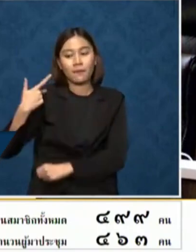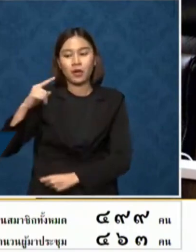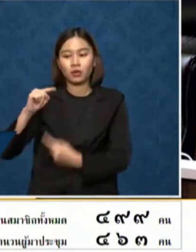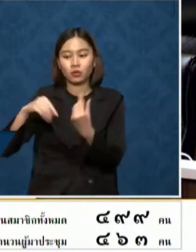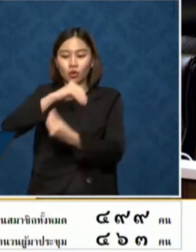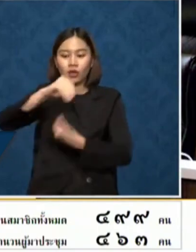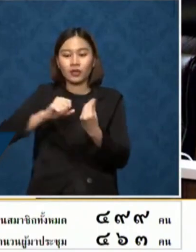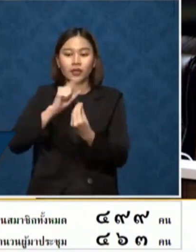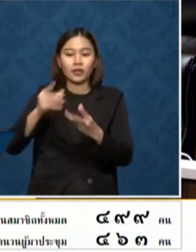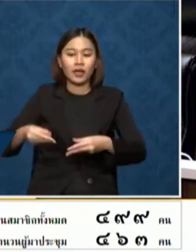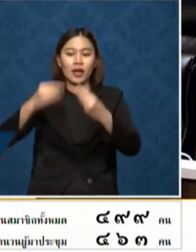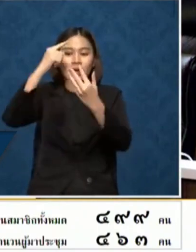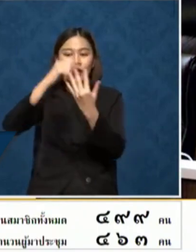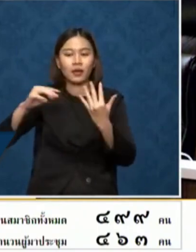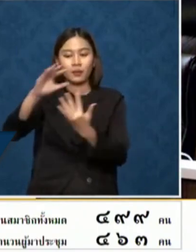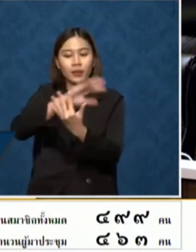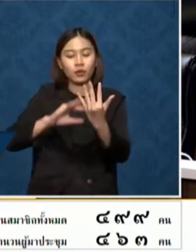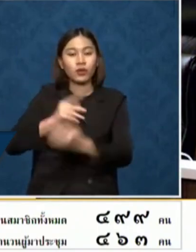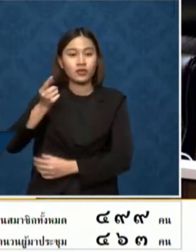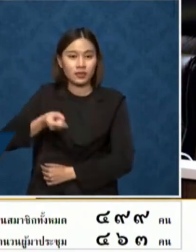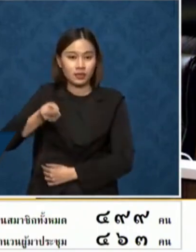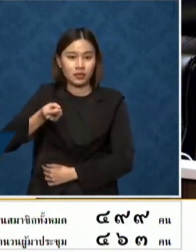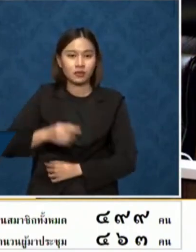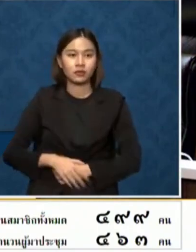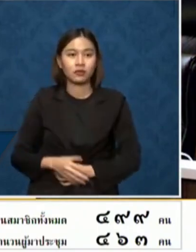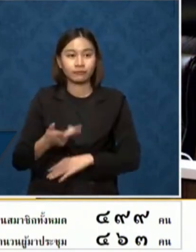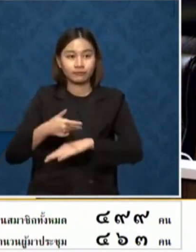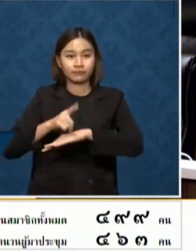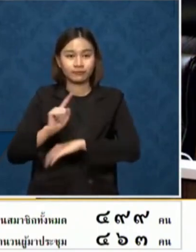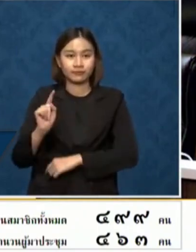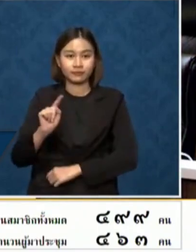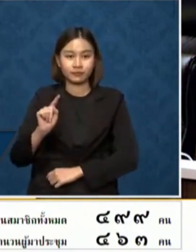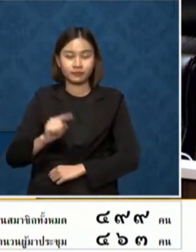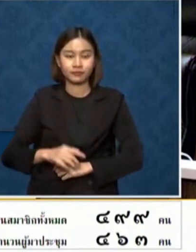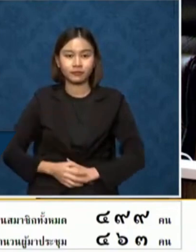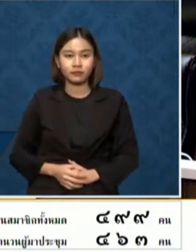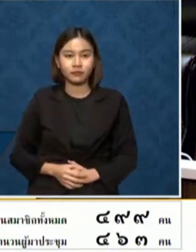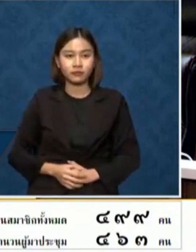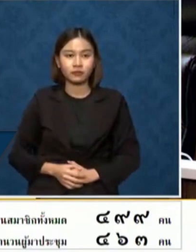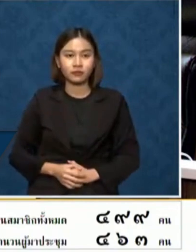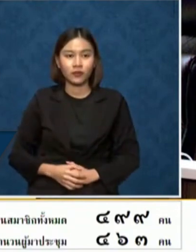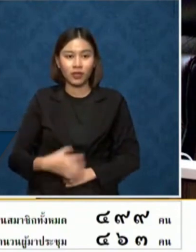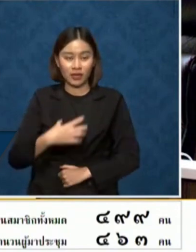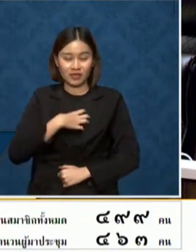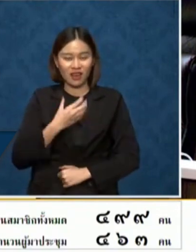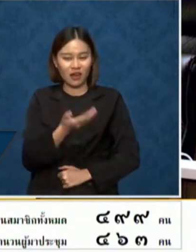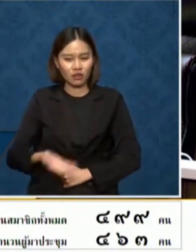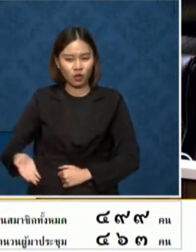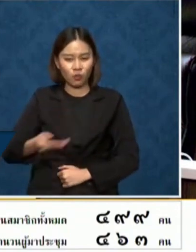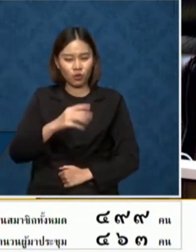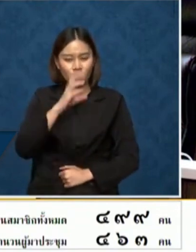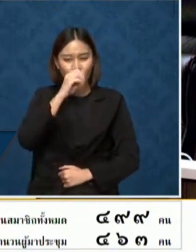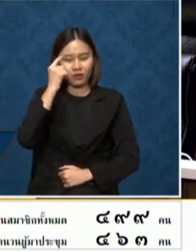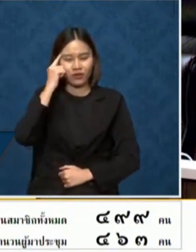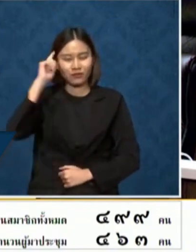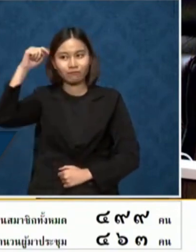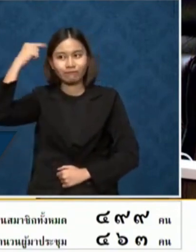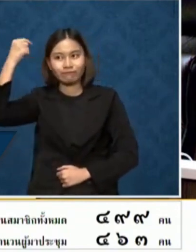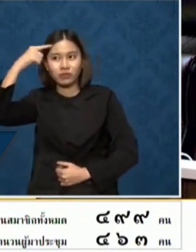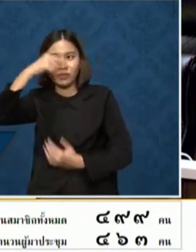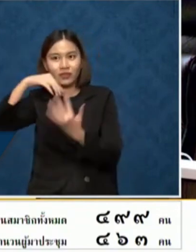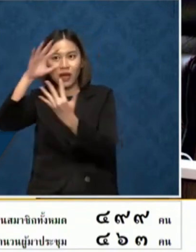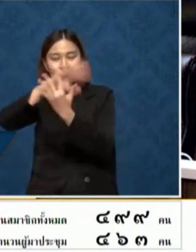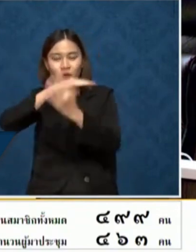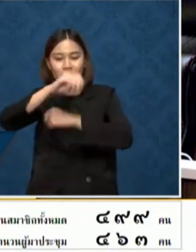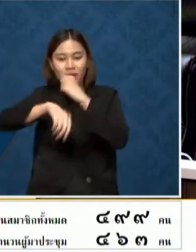เศรษกิจให้กับประทอย่างแท้จริงท่านประธานครับอยากให้ทุกคนลองนึกภาพประเทศไทยใน